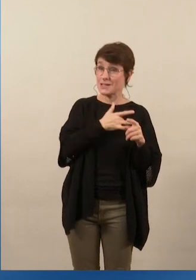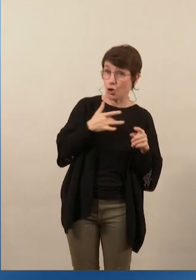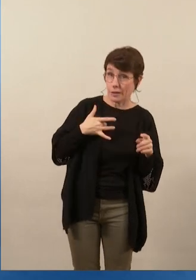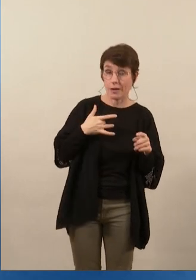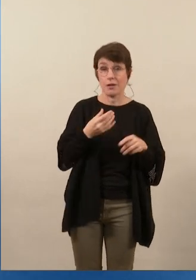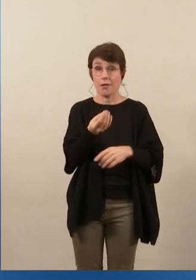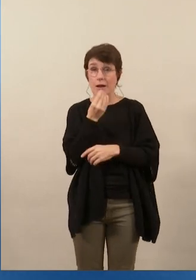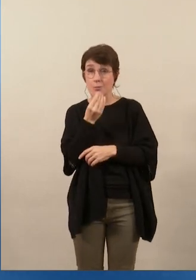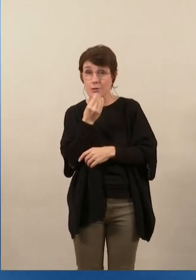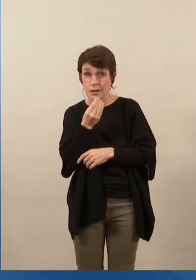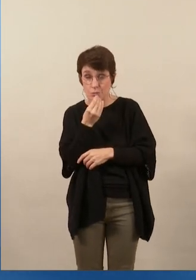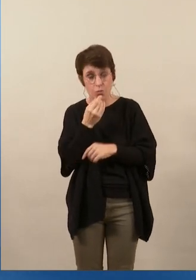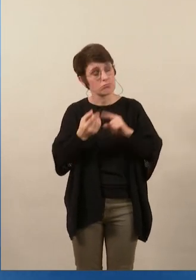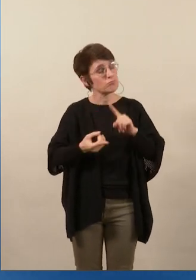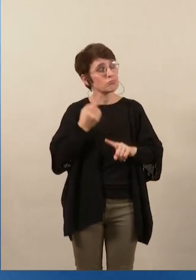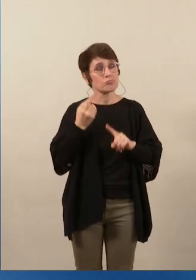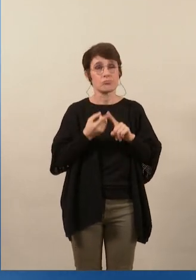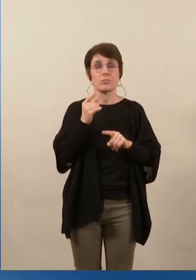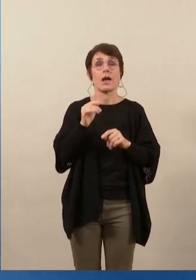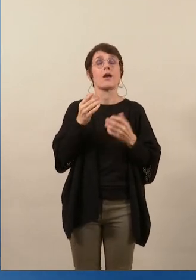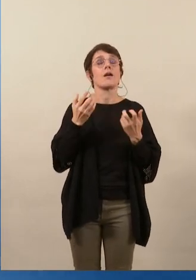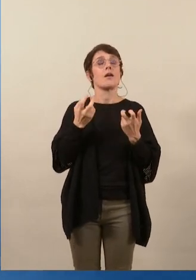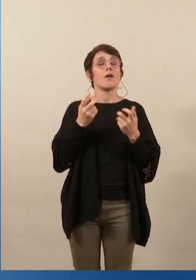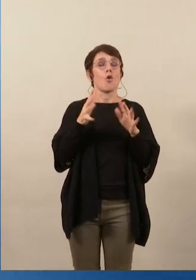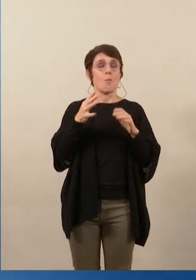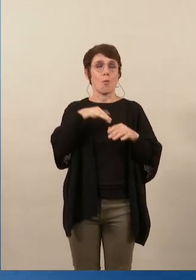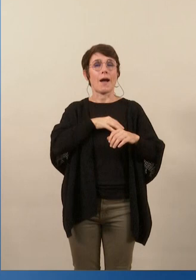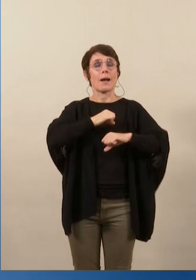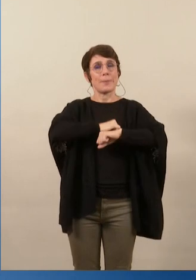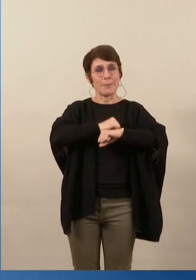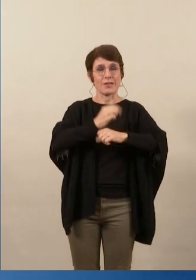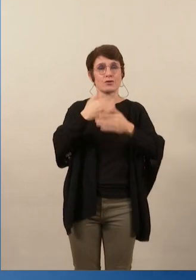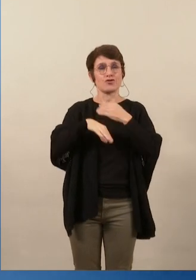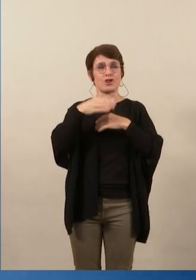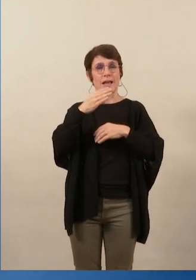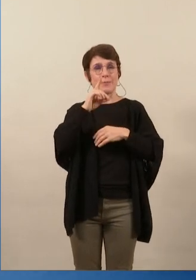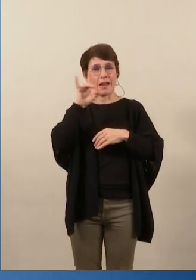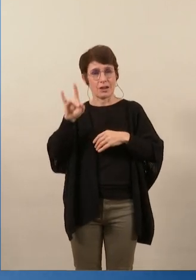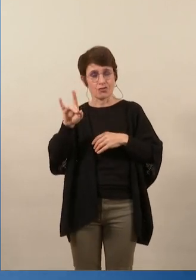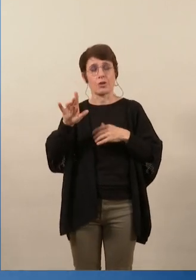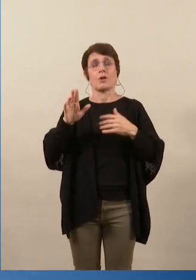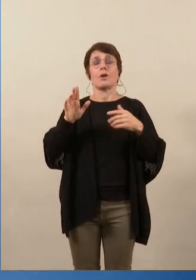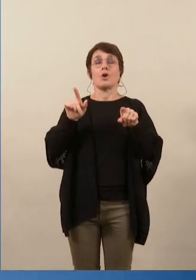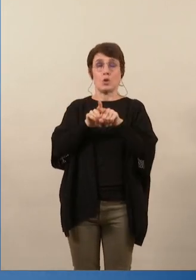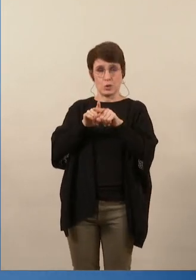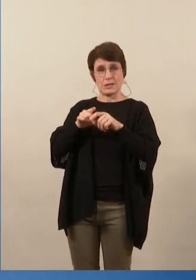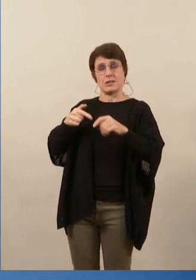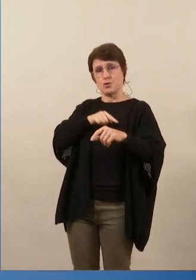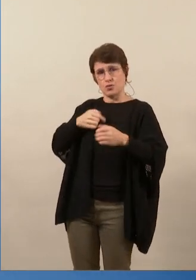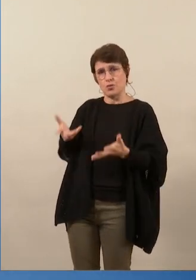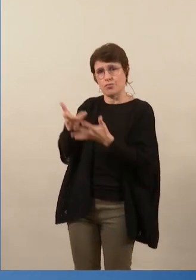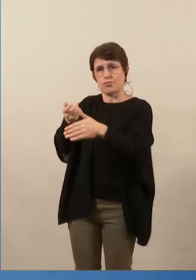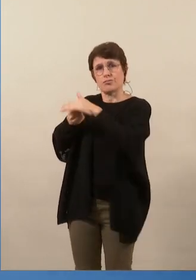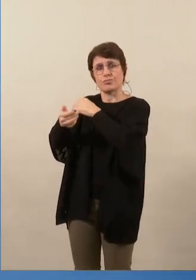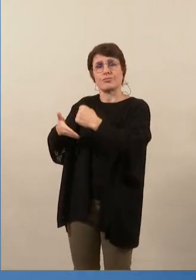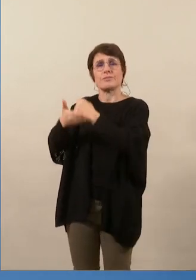l'alimentation via les permanences dans les maisons des habitants via aussi notre soutien à l'agexa agexa